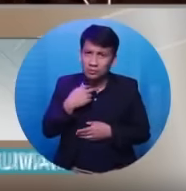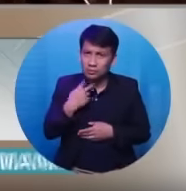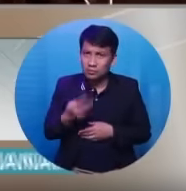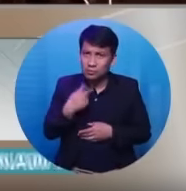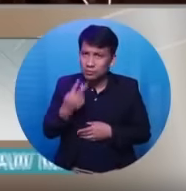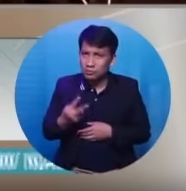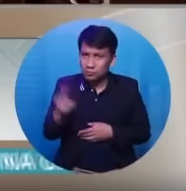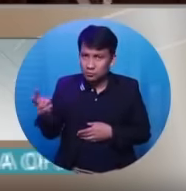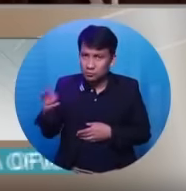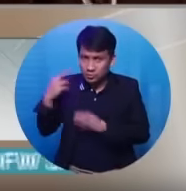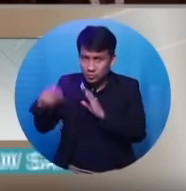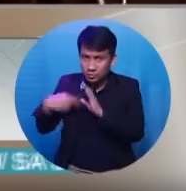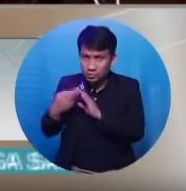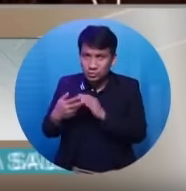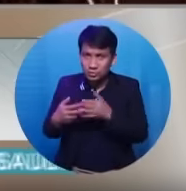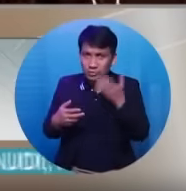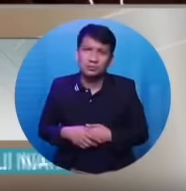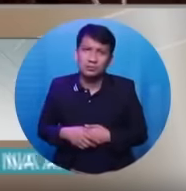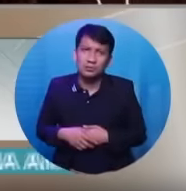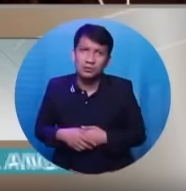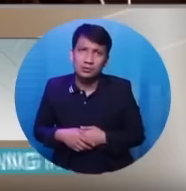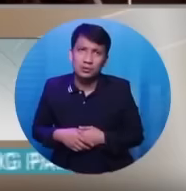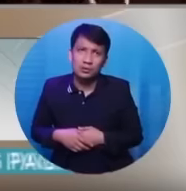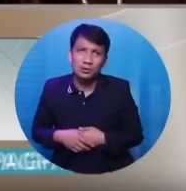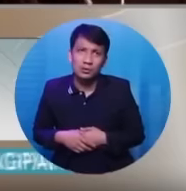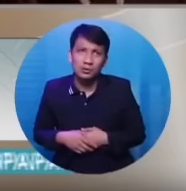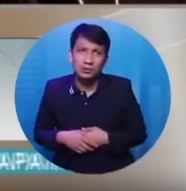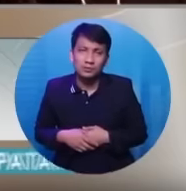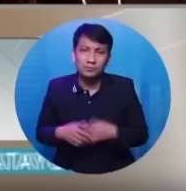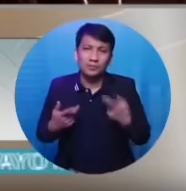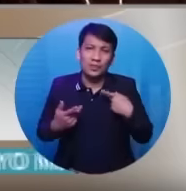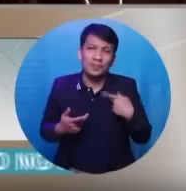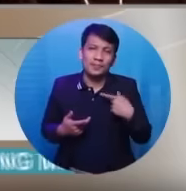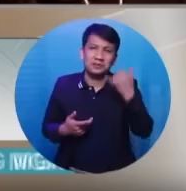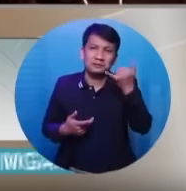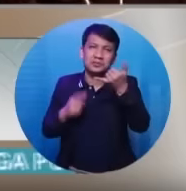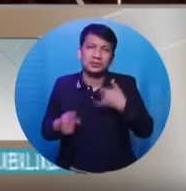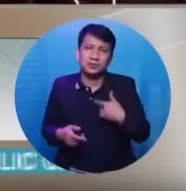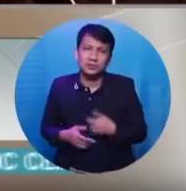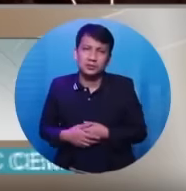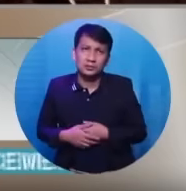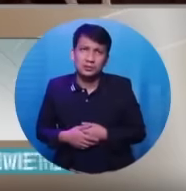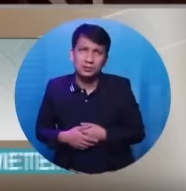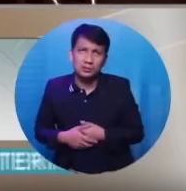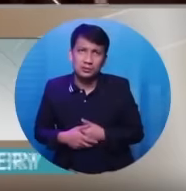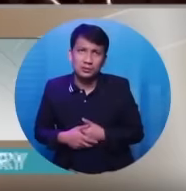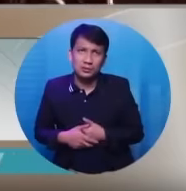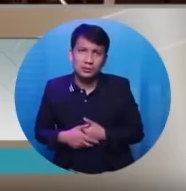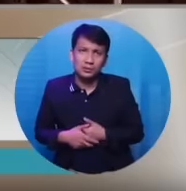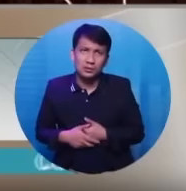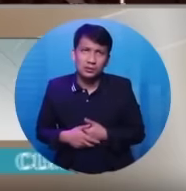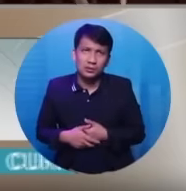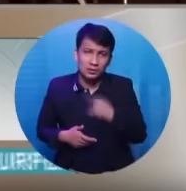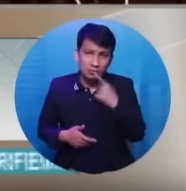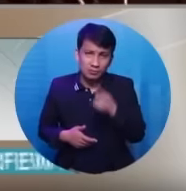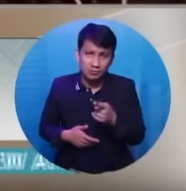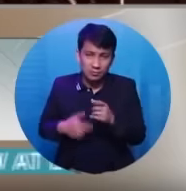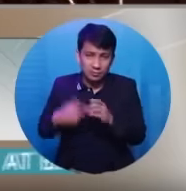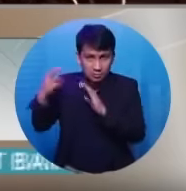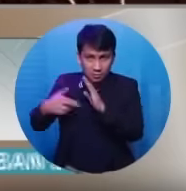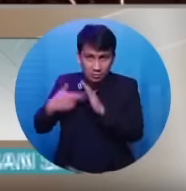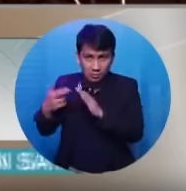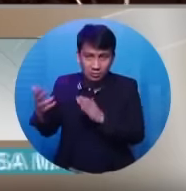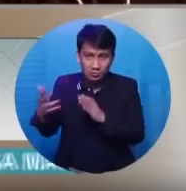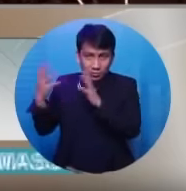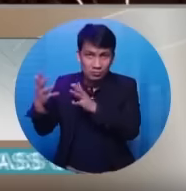mo? Paano niya nagawa yun? Sa CCTV niya po. Meron CCTV po may audio. Meron. Oh, okay. Pero CCTV niya, na nirecord niya